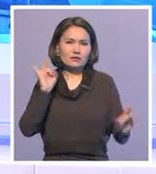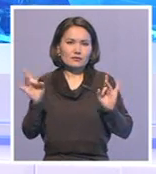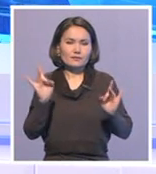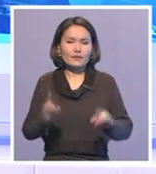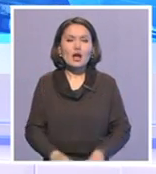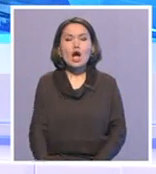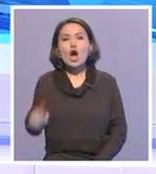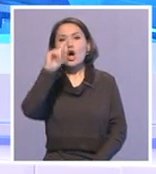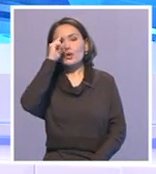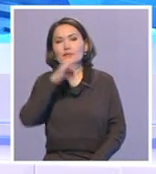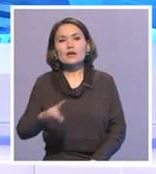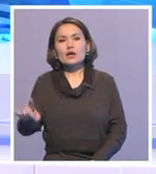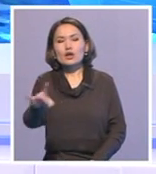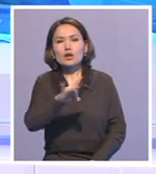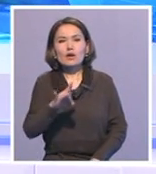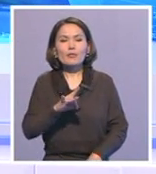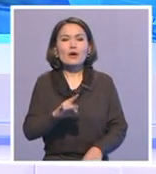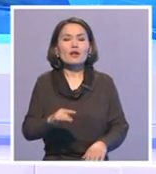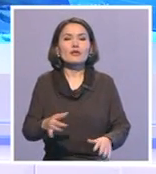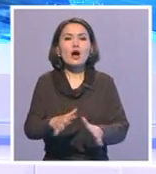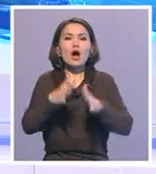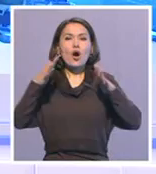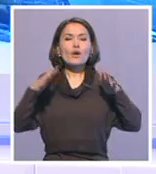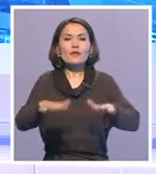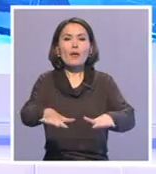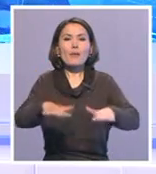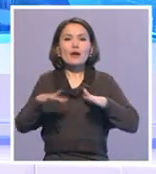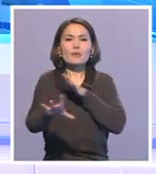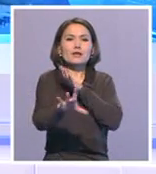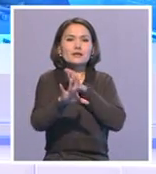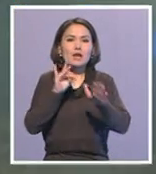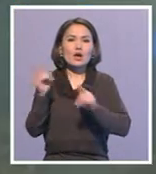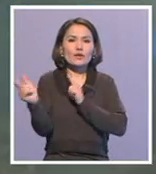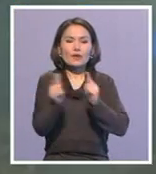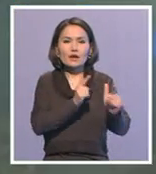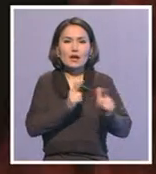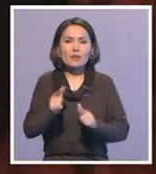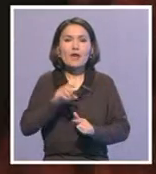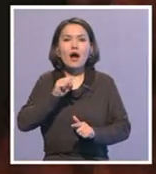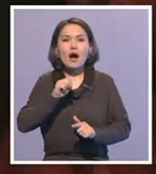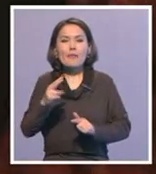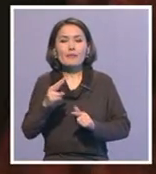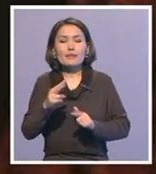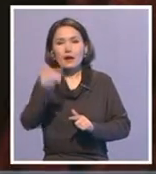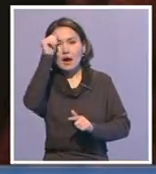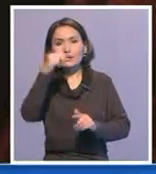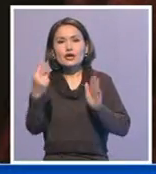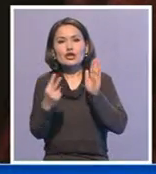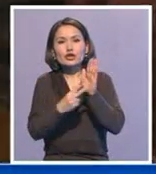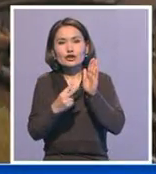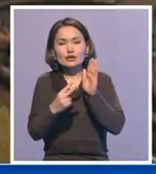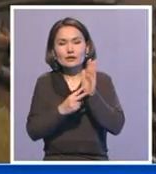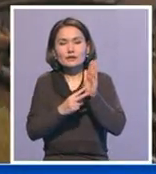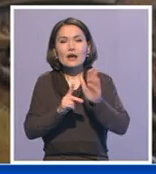Жалғастырсақ, Үндістан әлемдегі ең ұзақ, ең ауқымды парламенттік сайлауға әзірленіп жатыр. Ол сәуірдің 7-сінен басталып, мамырдың 12-сінде